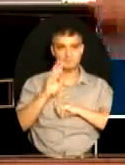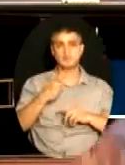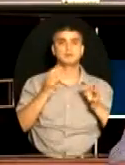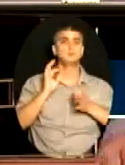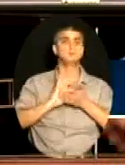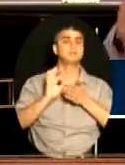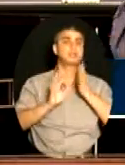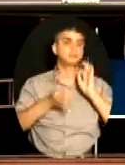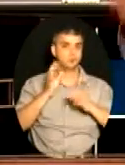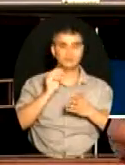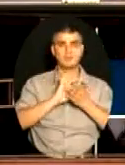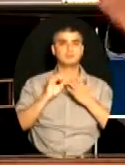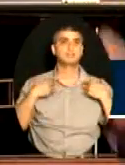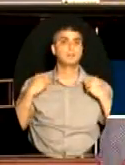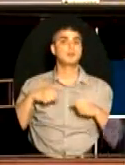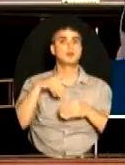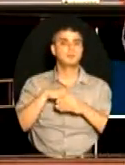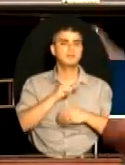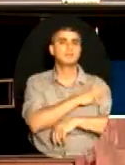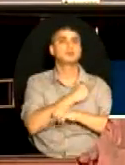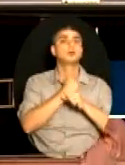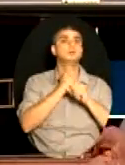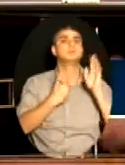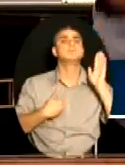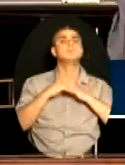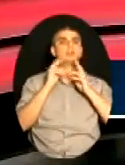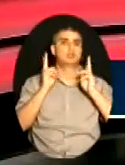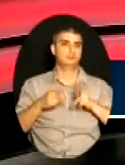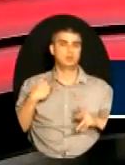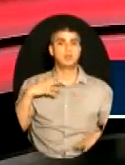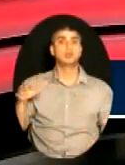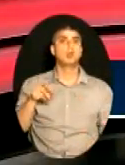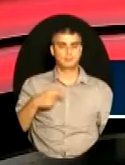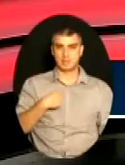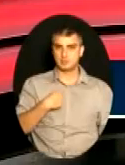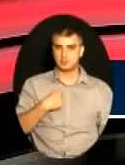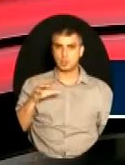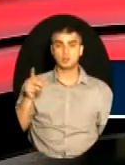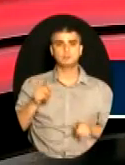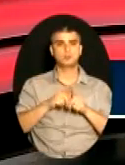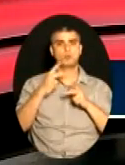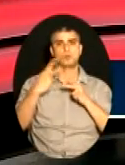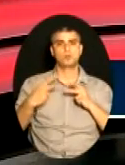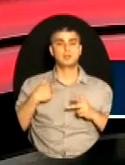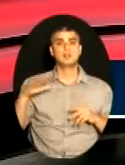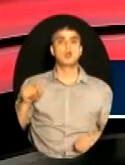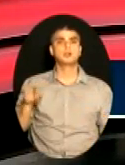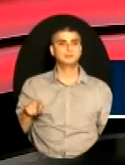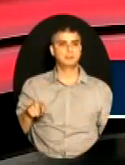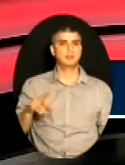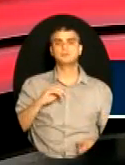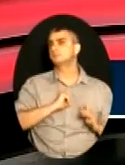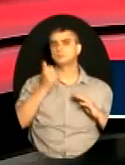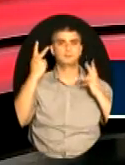ומשרד המשפטים והמשרד לביטחון פנים והמשטרה עושים את המרב. אנחנו לוקחים את זה, אני לוקח את זה כפרויקט, אני לוקח את זה בראש